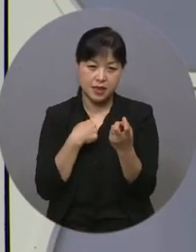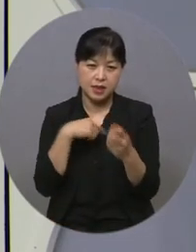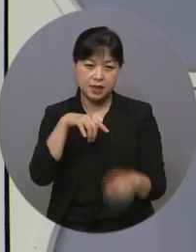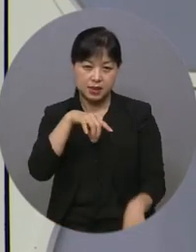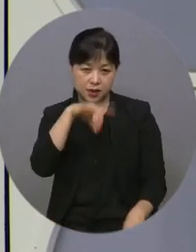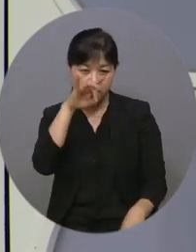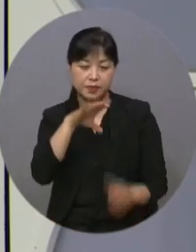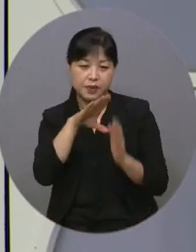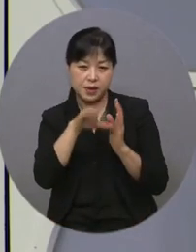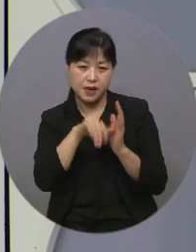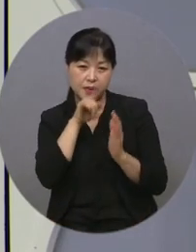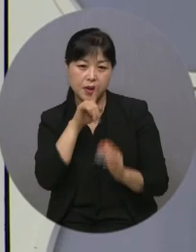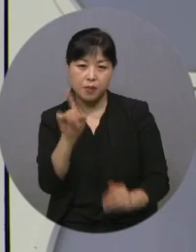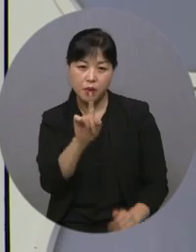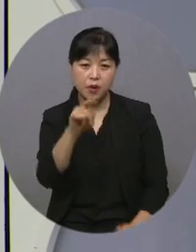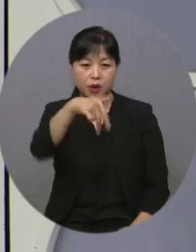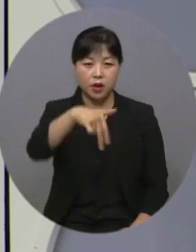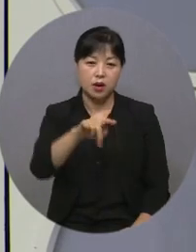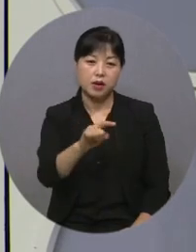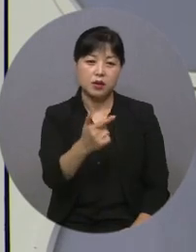전인 성공이라고 그래서